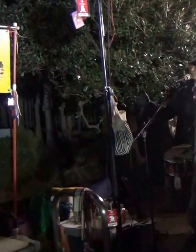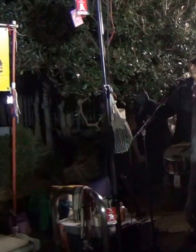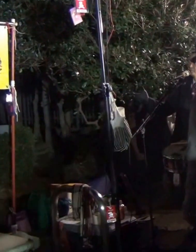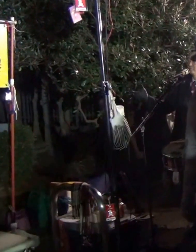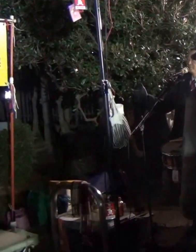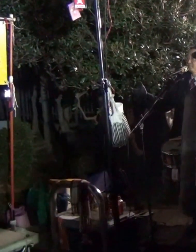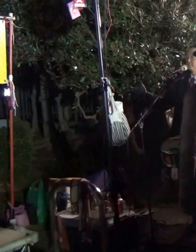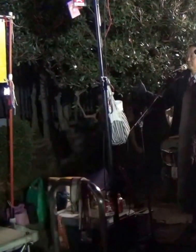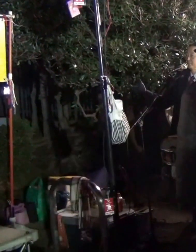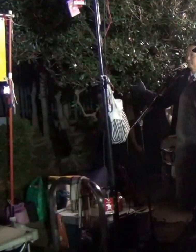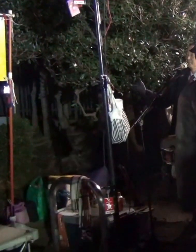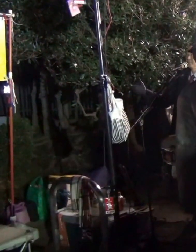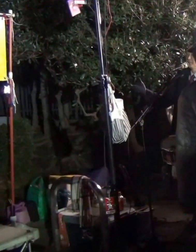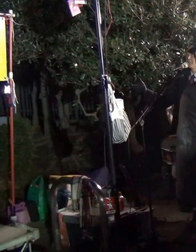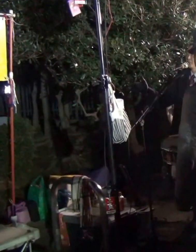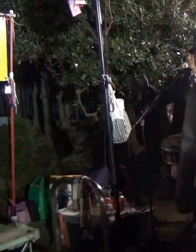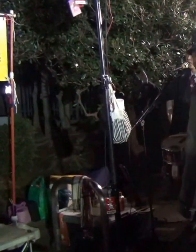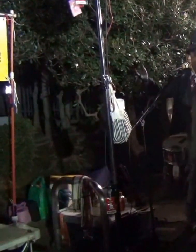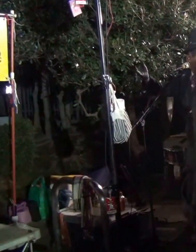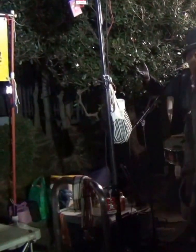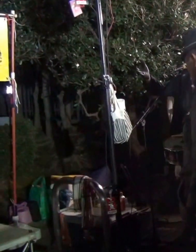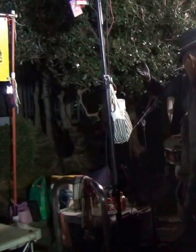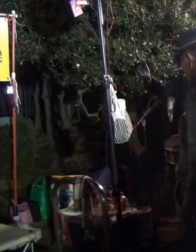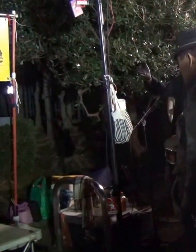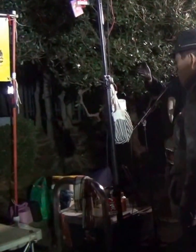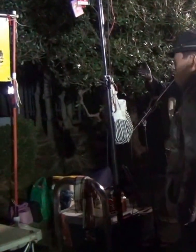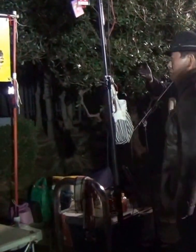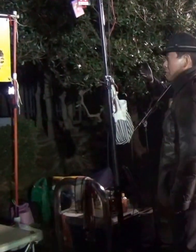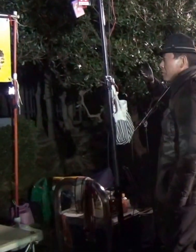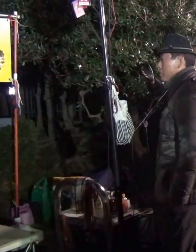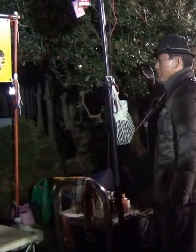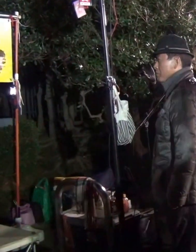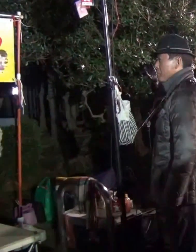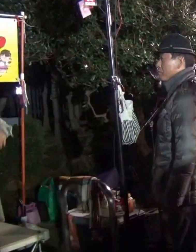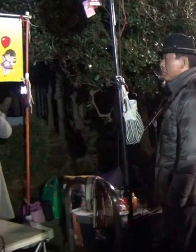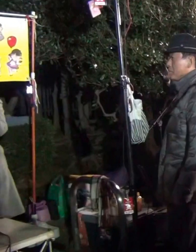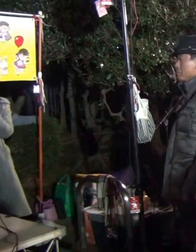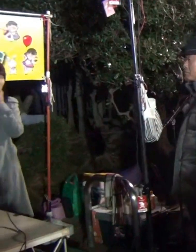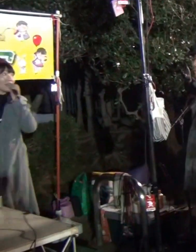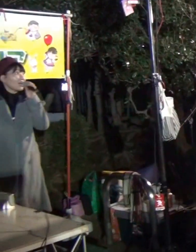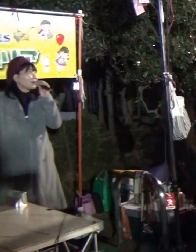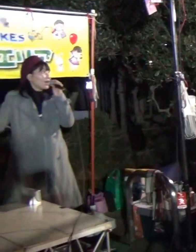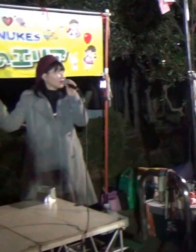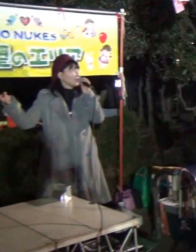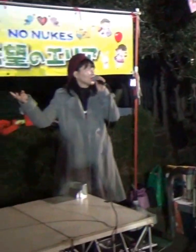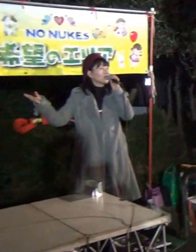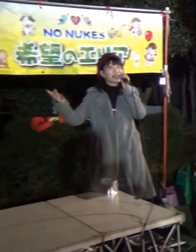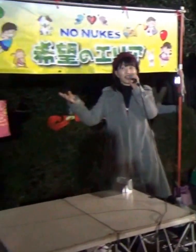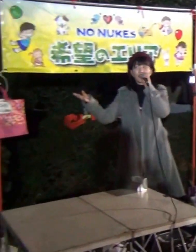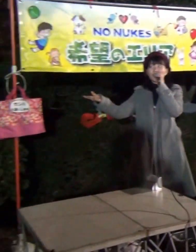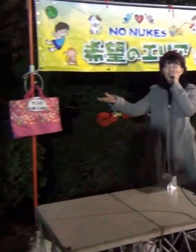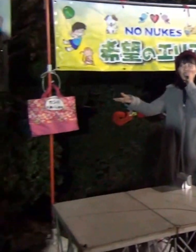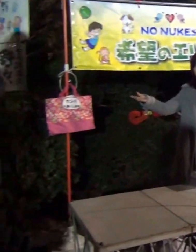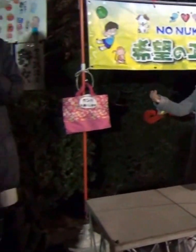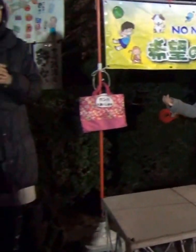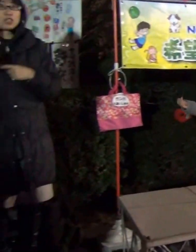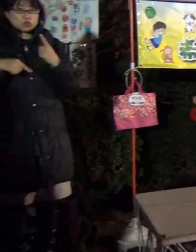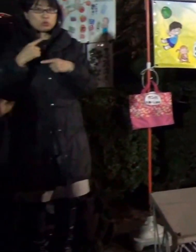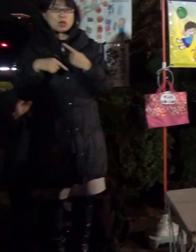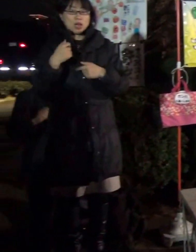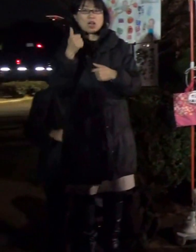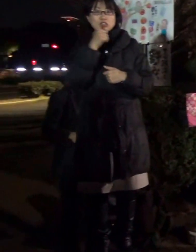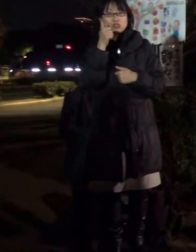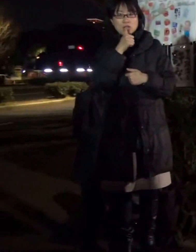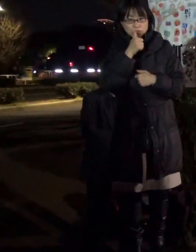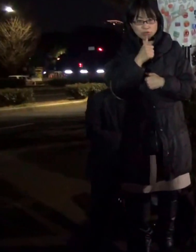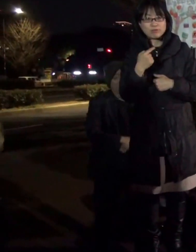頑張れるように早く治してください。 はい、手話通訳の方が変わられて る。ああ、はい、はい、もう一方手話通訳、大